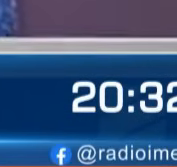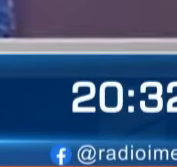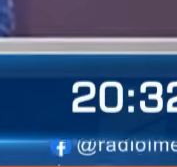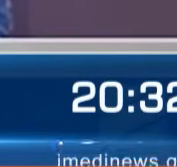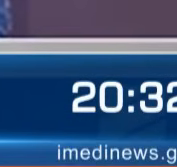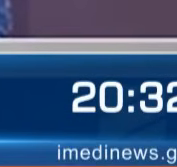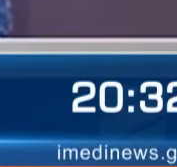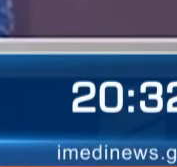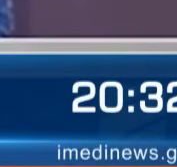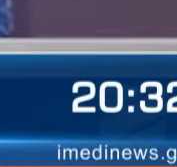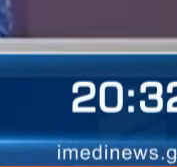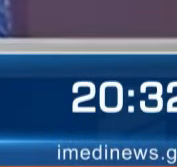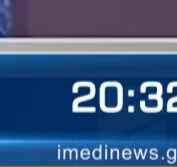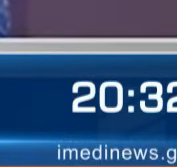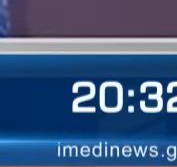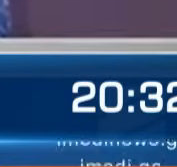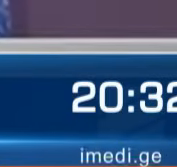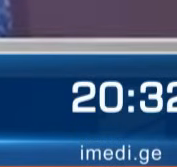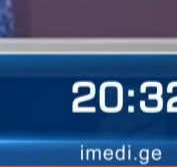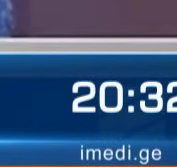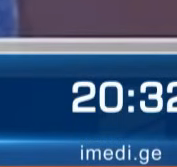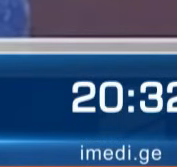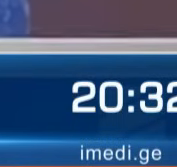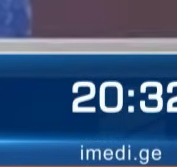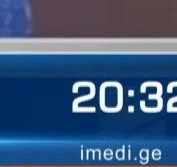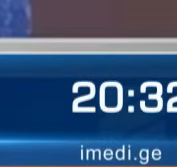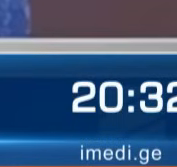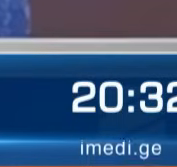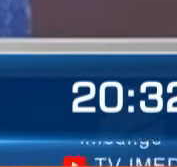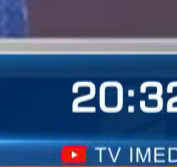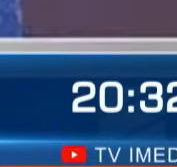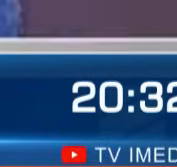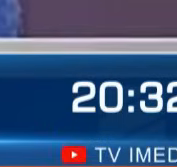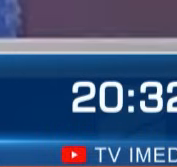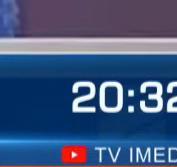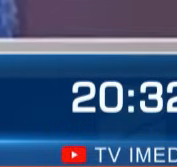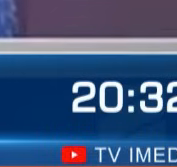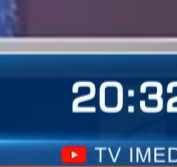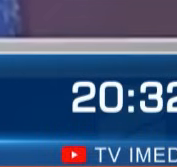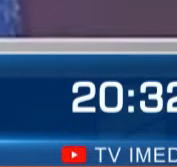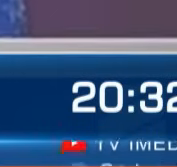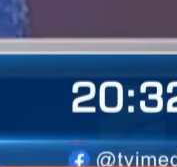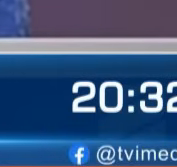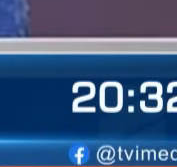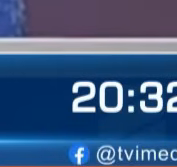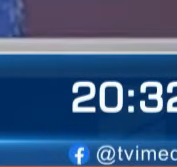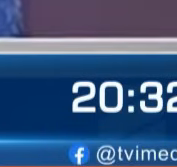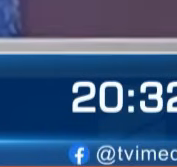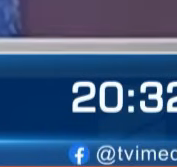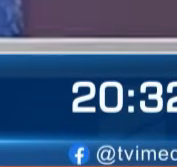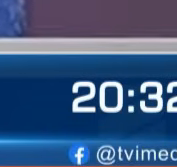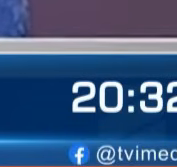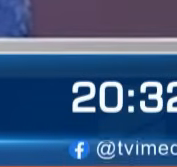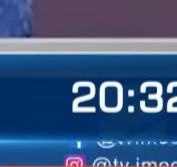თანამშრომლობა გაგრძელდება ჩვენს შორის როდესაც იგი პრემიერად დამტკიცდება. Კარგი ურთიერთობა მქონდა პრემიერ-მინისტრ ღარიბაშვილთან.